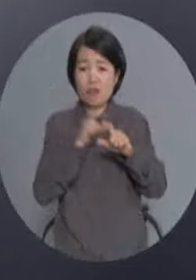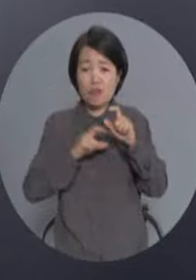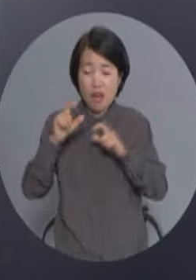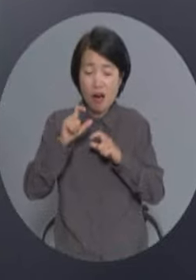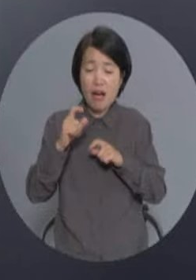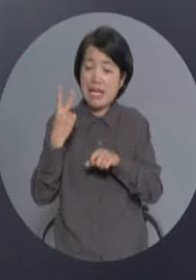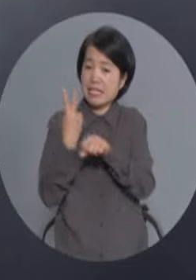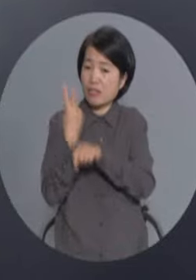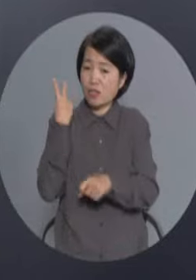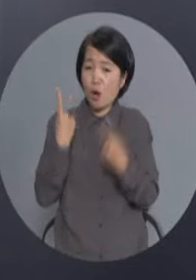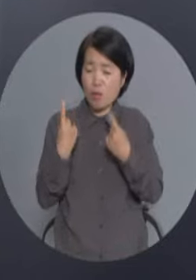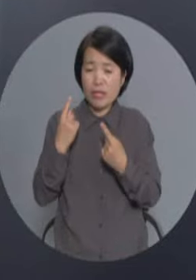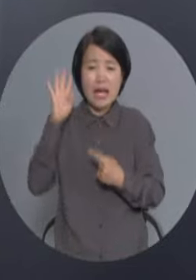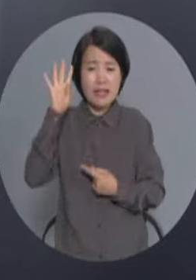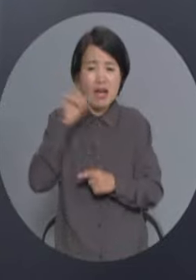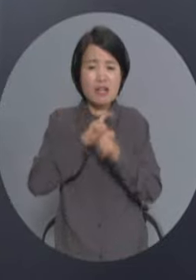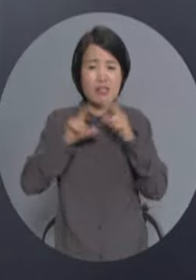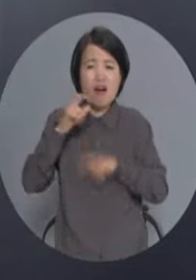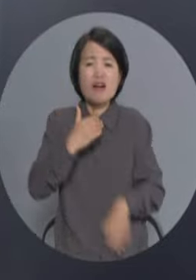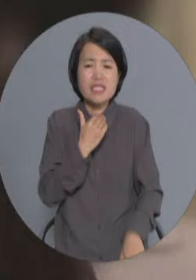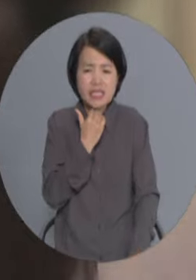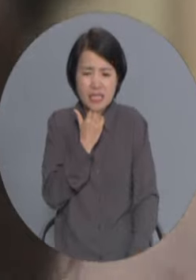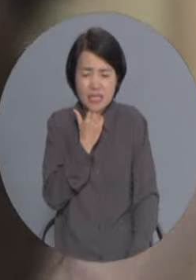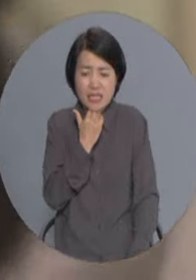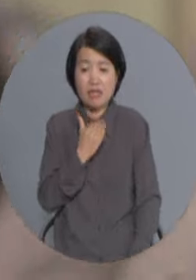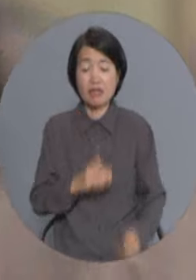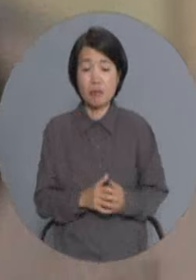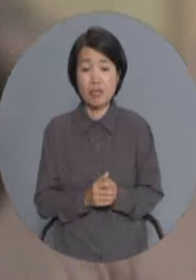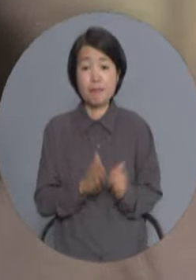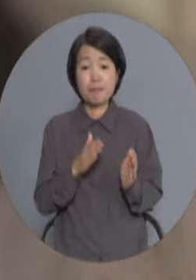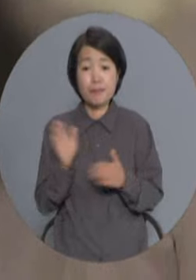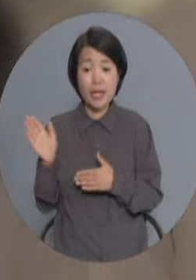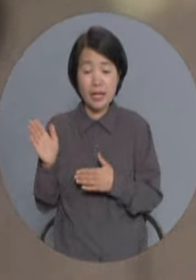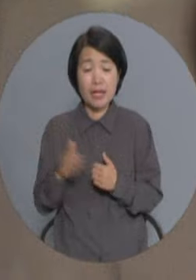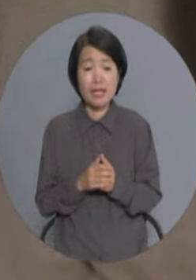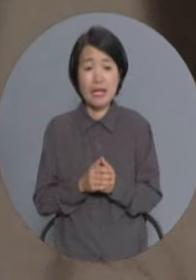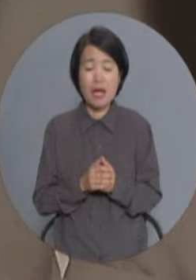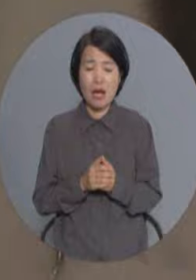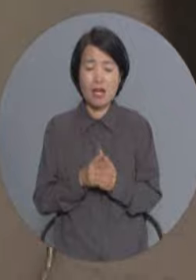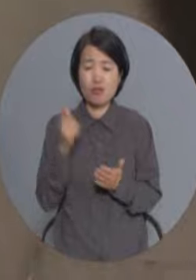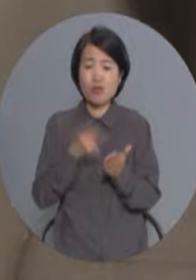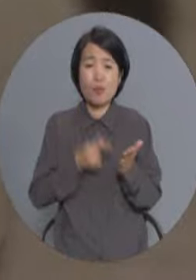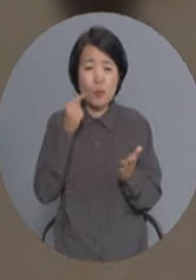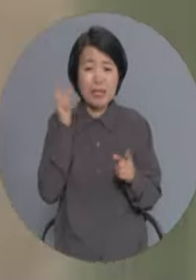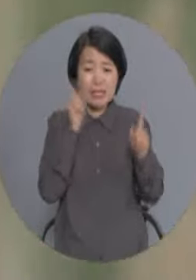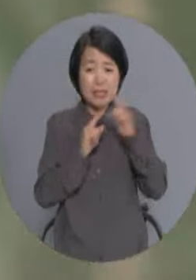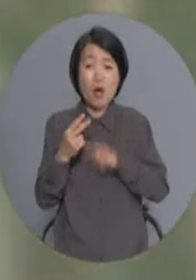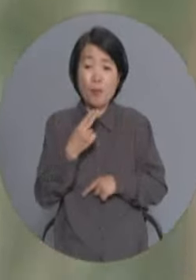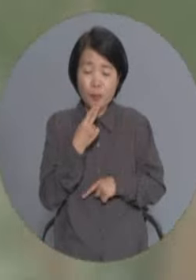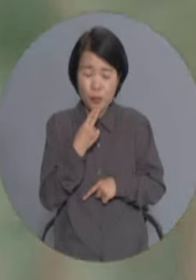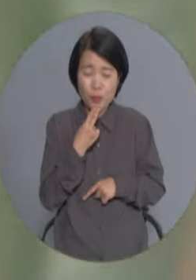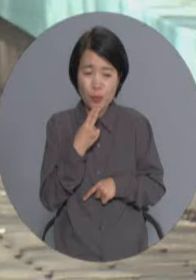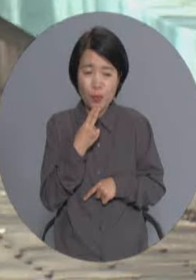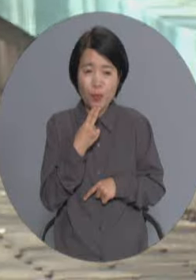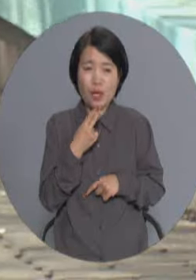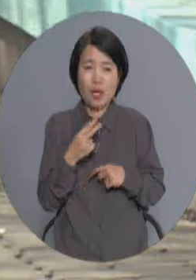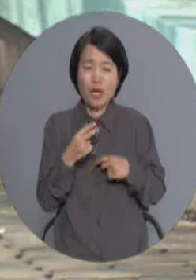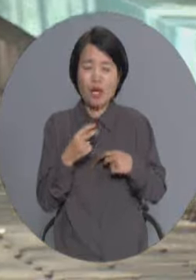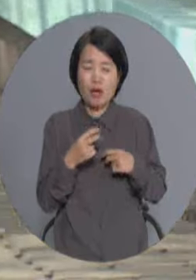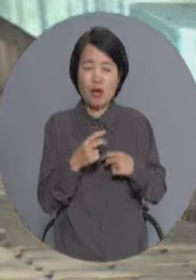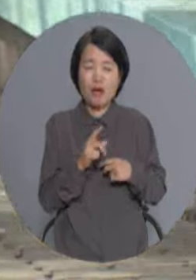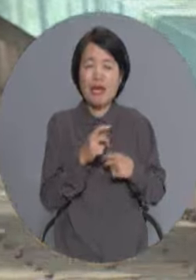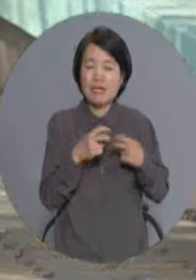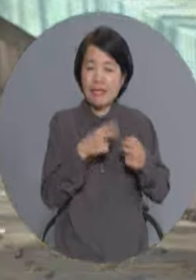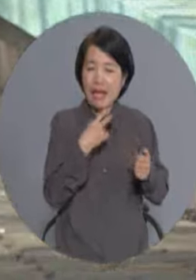회전과 비교하면 나흘 가량 더 기다려야 하는 겁니다 더 큰 임명 피해로 이어지는 일이 없도록 의료전달 체계 개선이